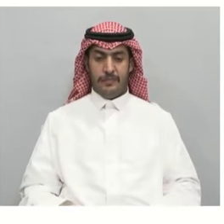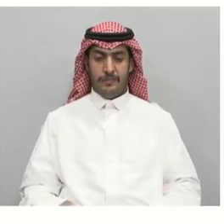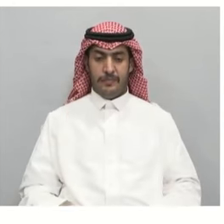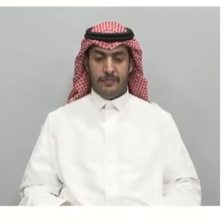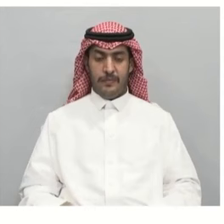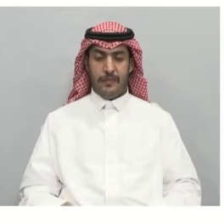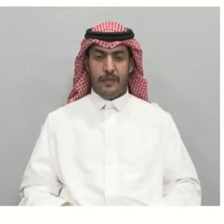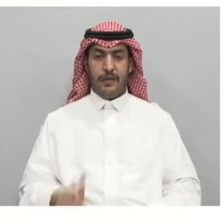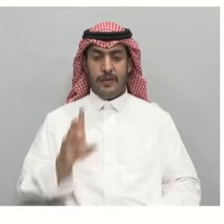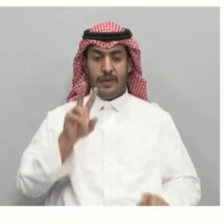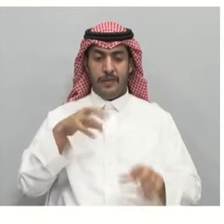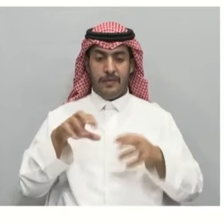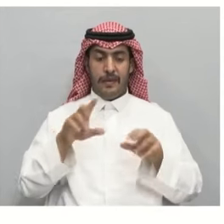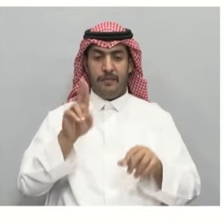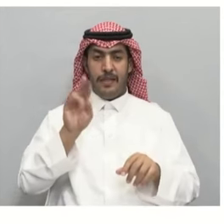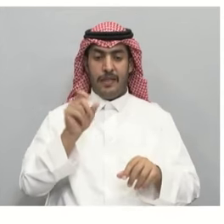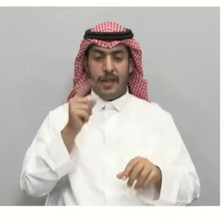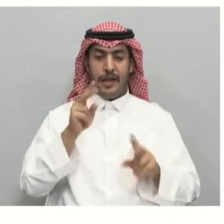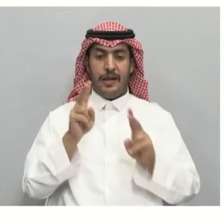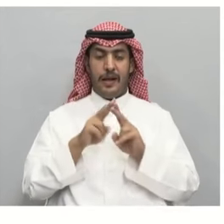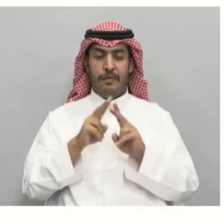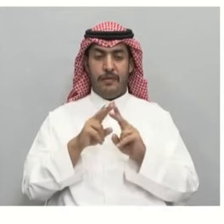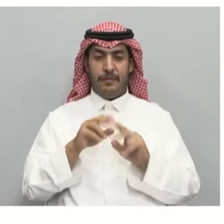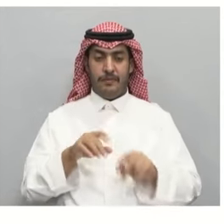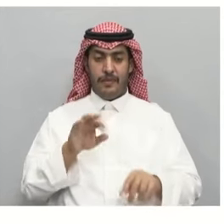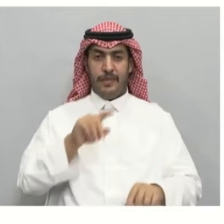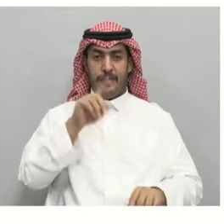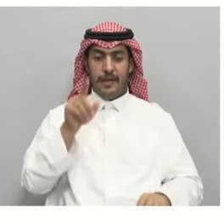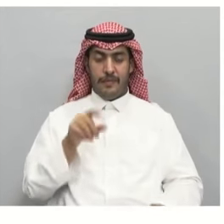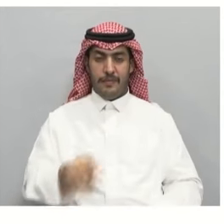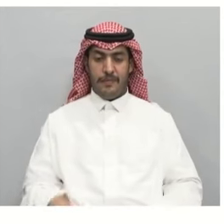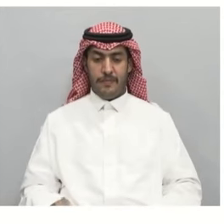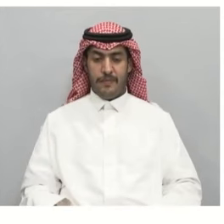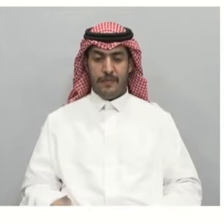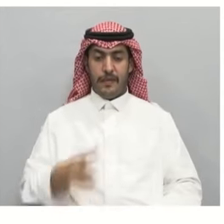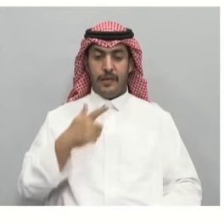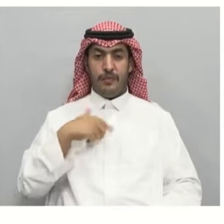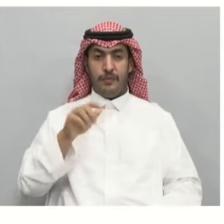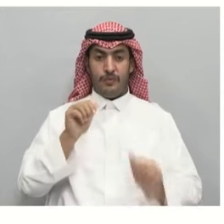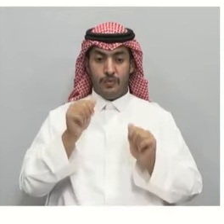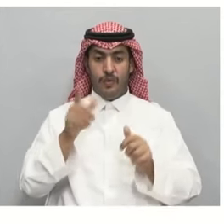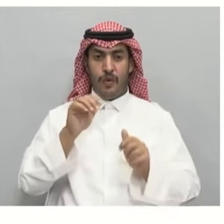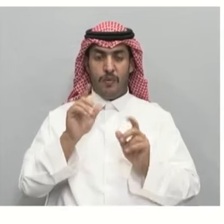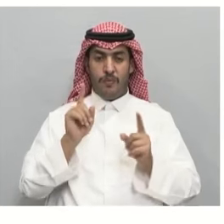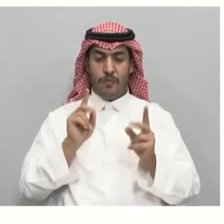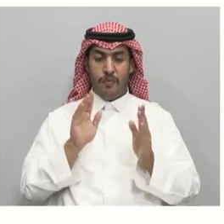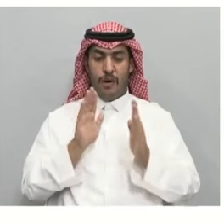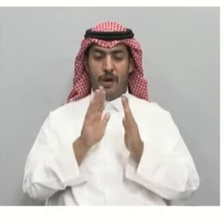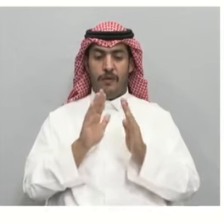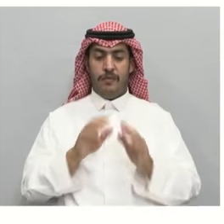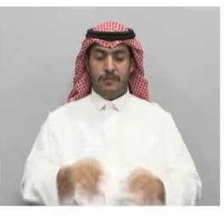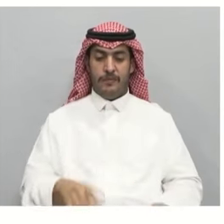عاملين في مقدار التيار الكهربائي الذي يمر في الدائره وهما الجهد والمقاومه فاذا زاد